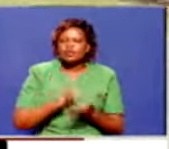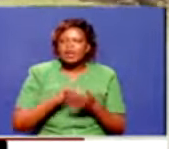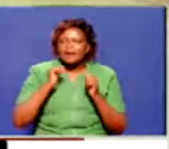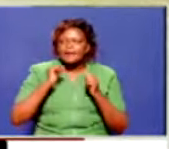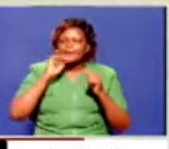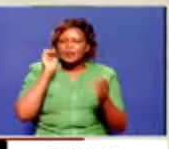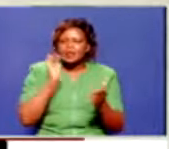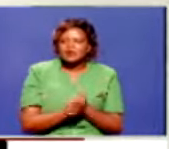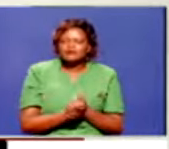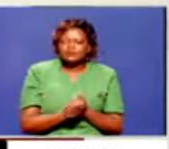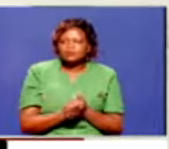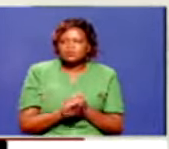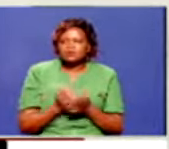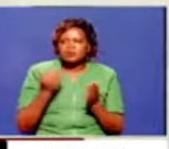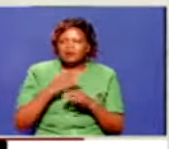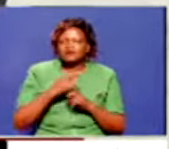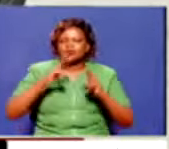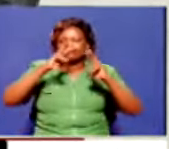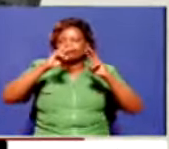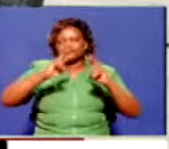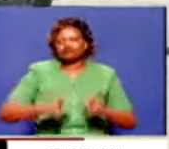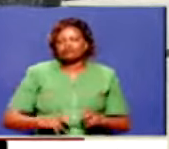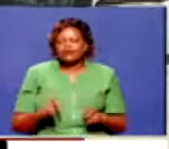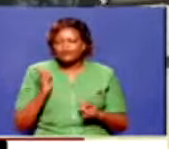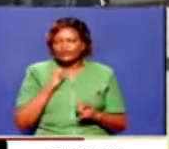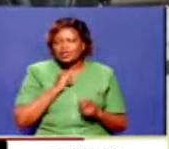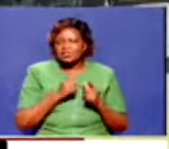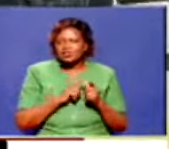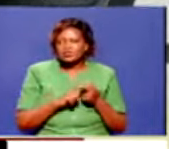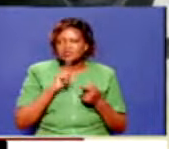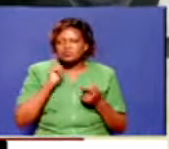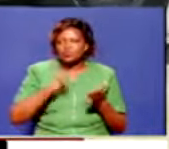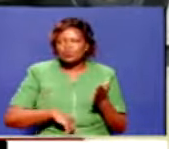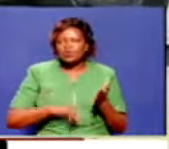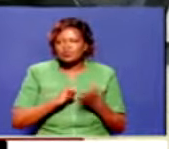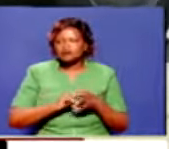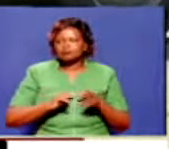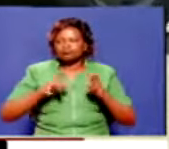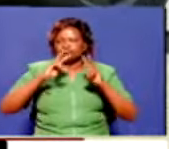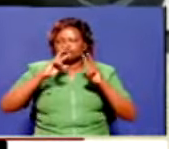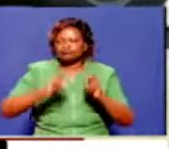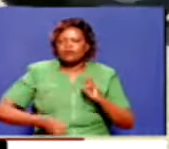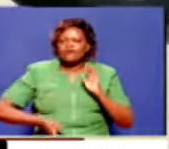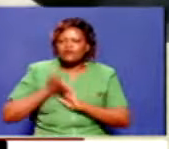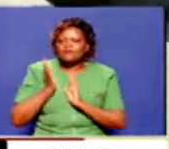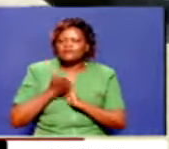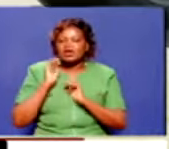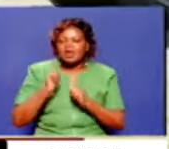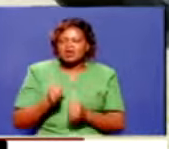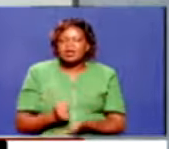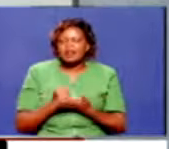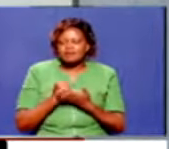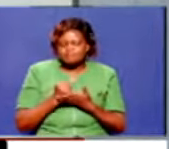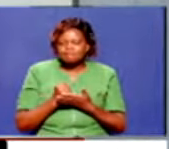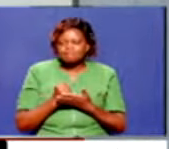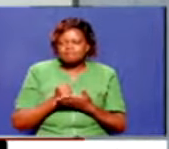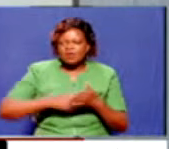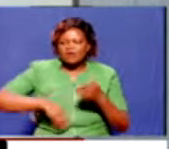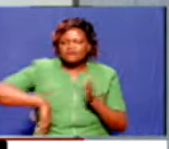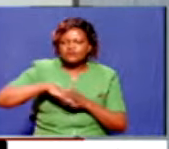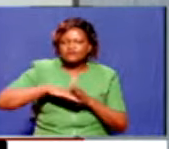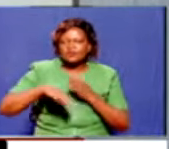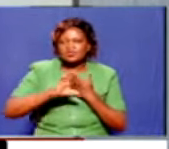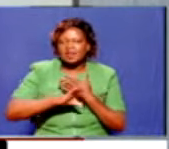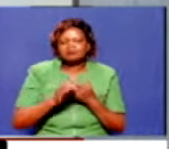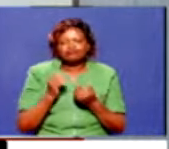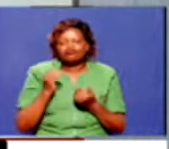ukweli baada ya kumaliza ukaguzi huo. Pia akisema kuwa uchunguzi wa haraka utaweza kunusuru soka humu nchini. I do not